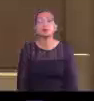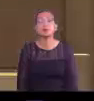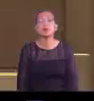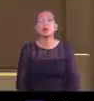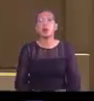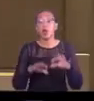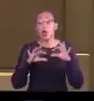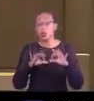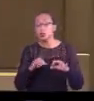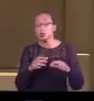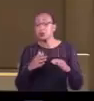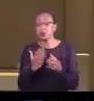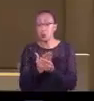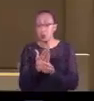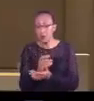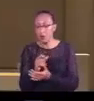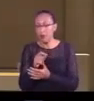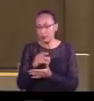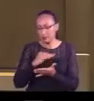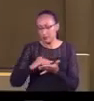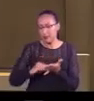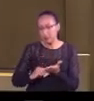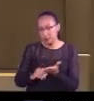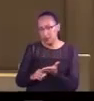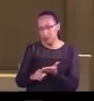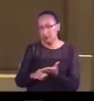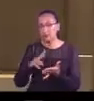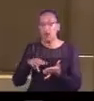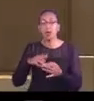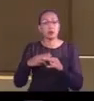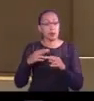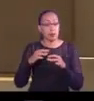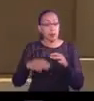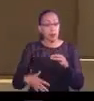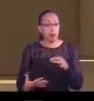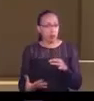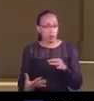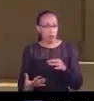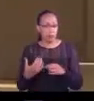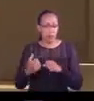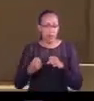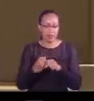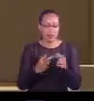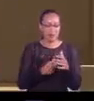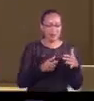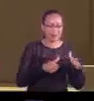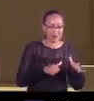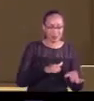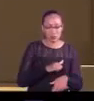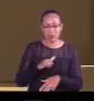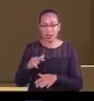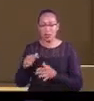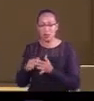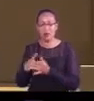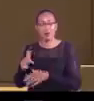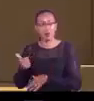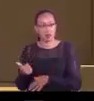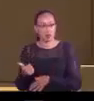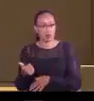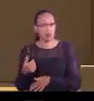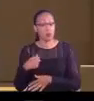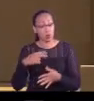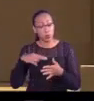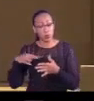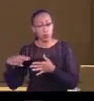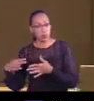document écrit, c'est en réalité un bilan de 2016 à 2021. Je l'ai lu avec